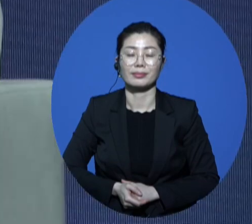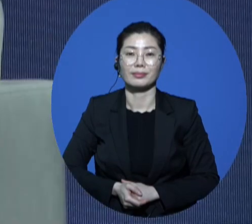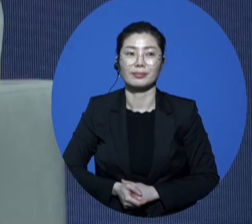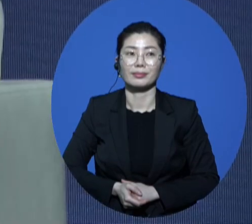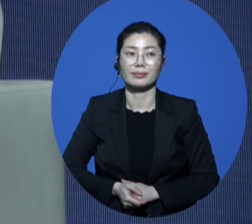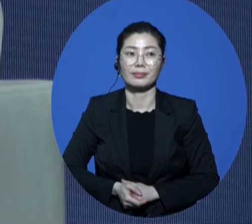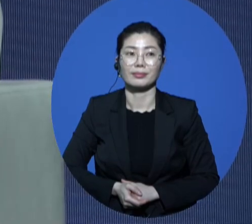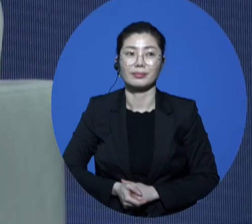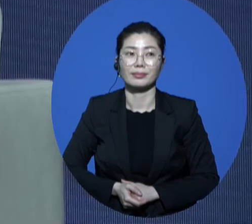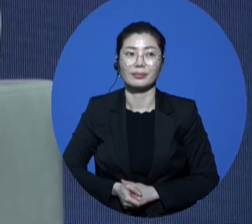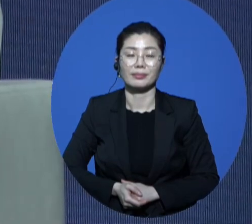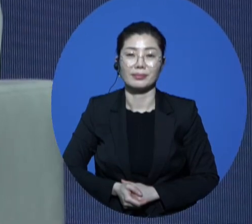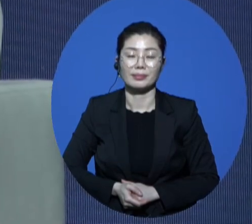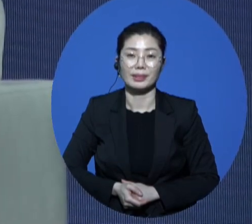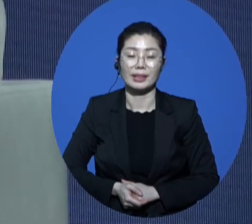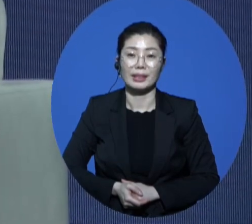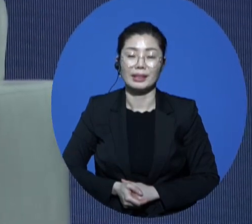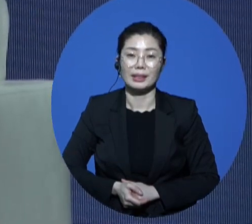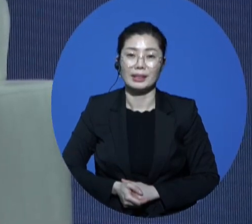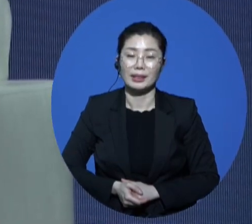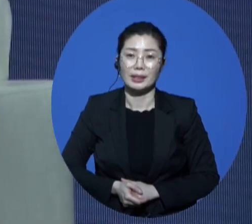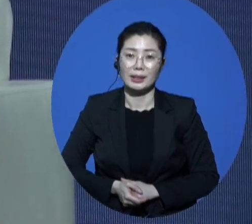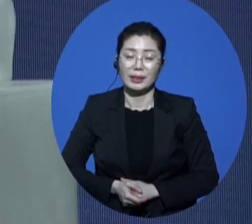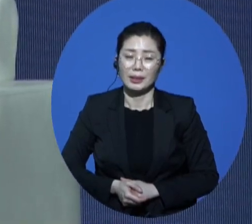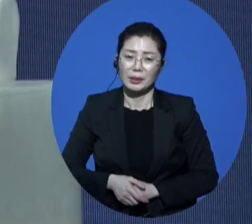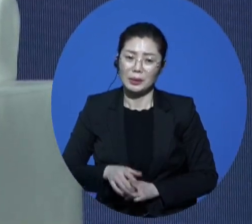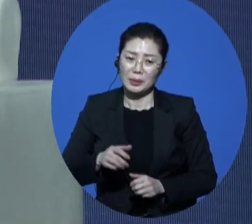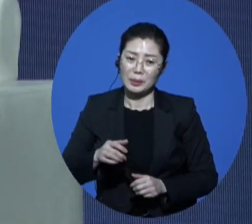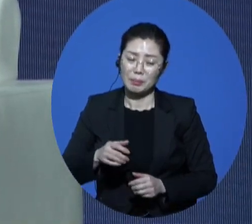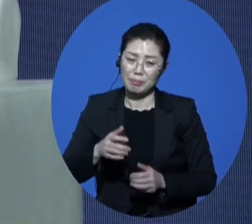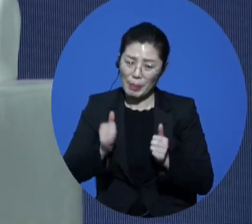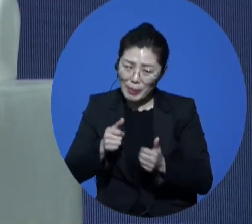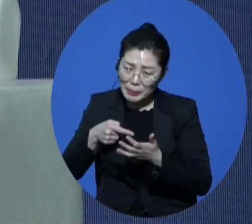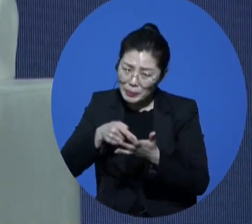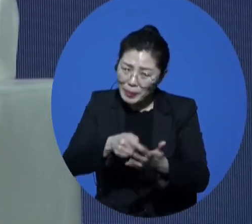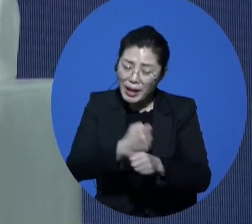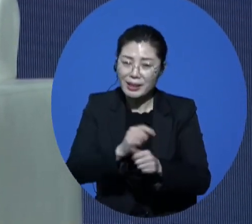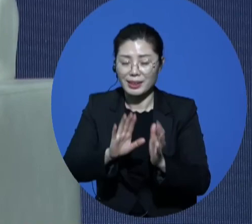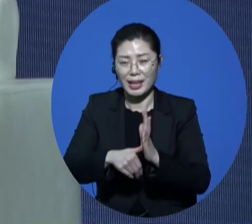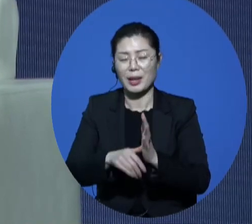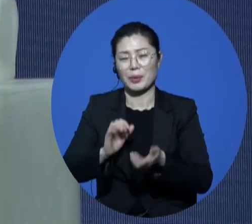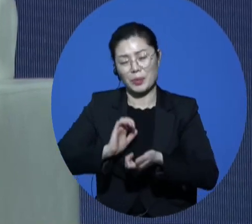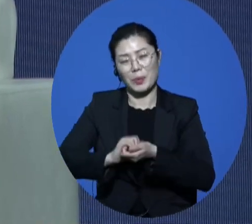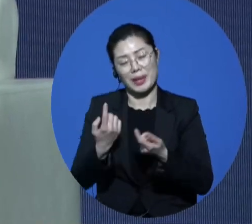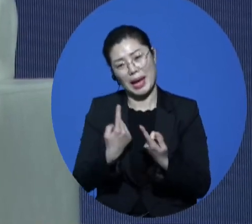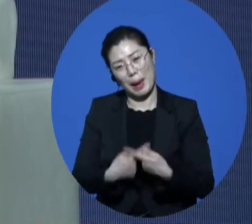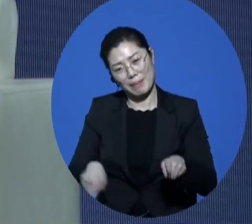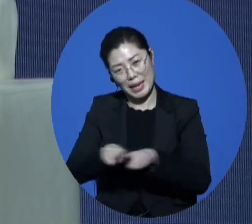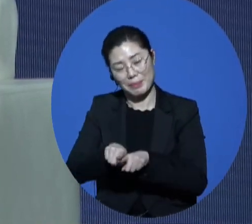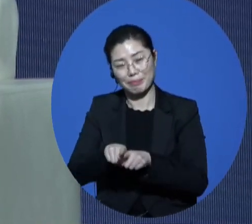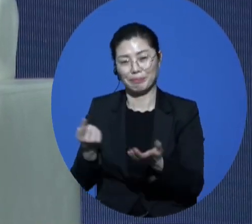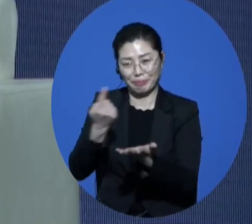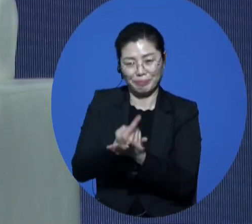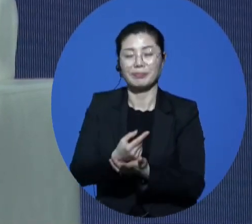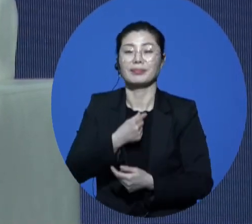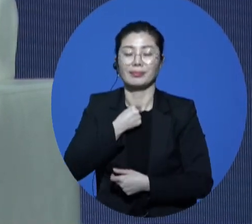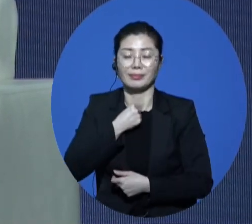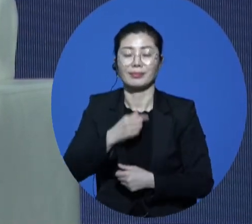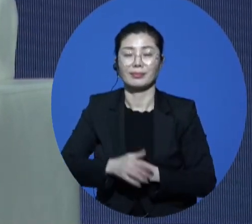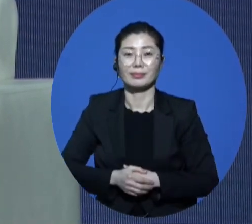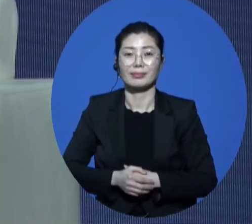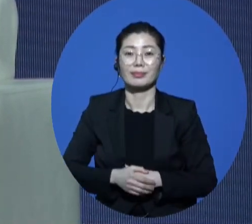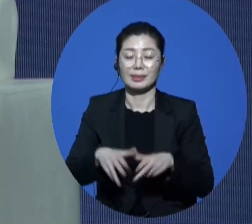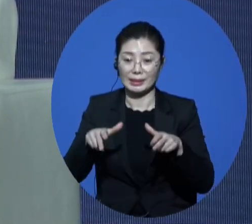네, 들리시나요? 아, 네. 조 국장님 소송하실 때 꼭 같이 하겠습니다. 네. 그리고